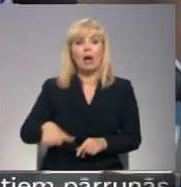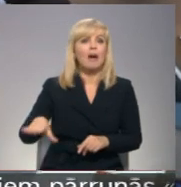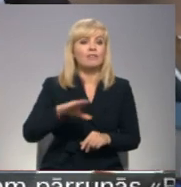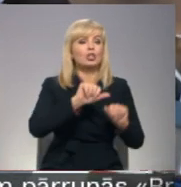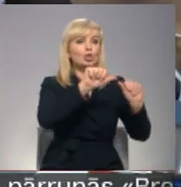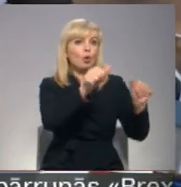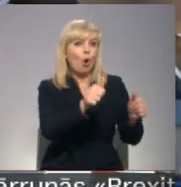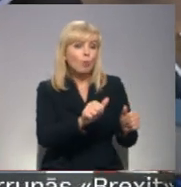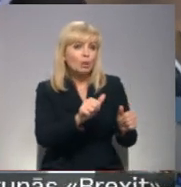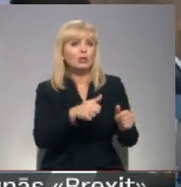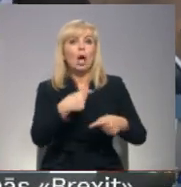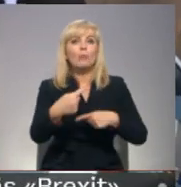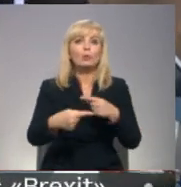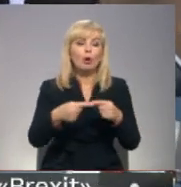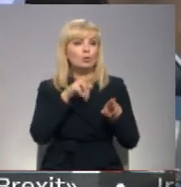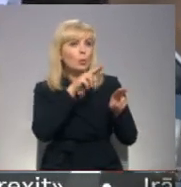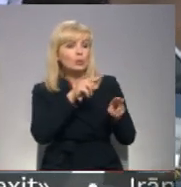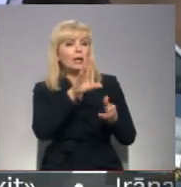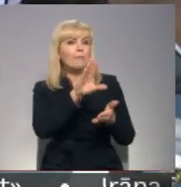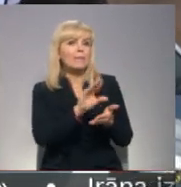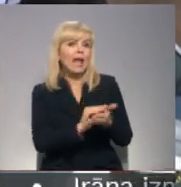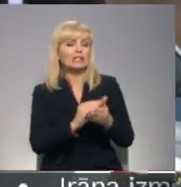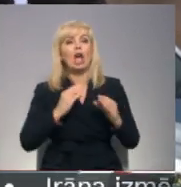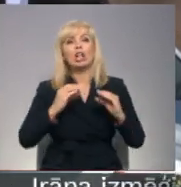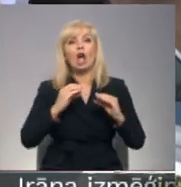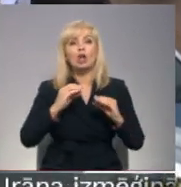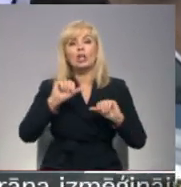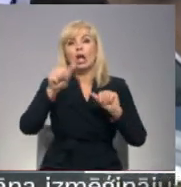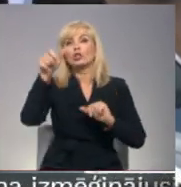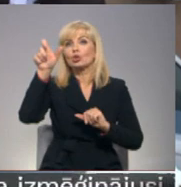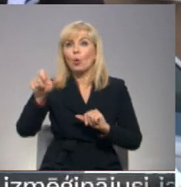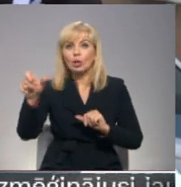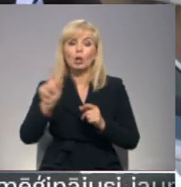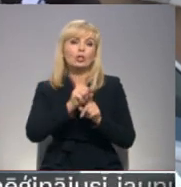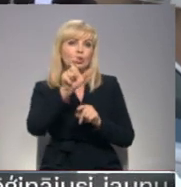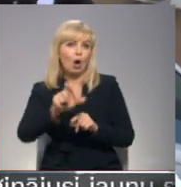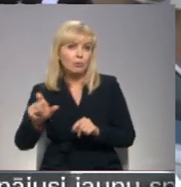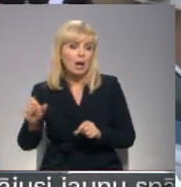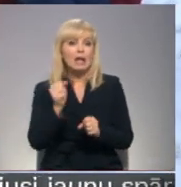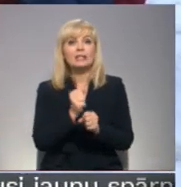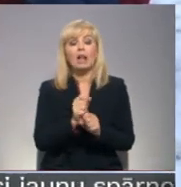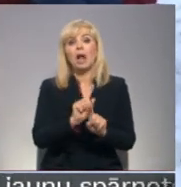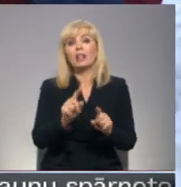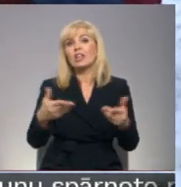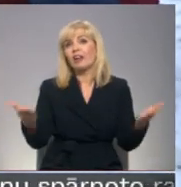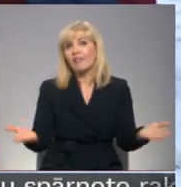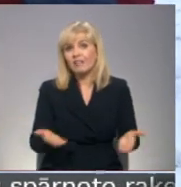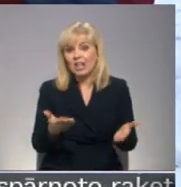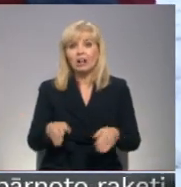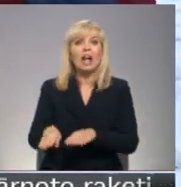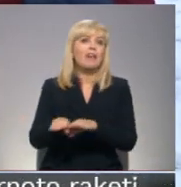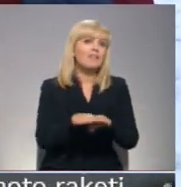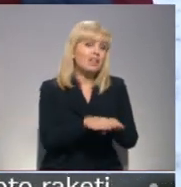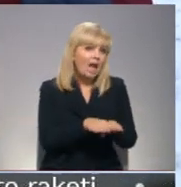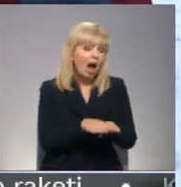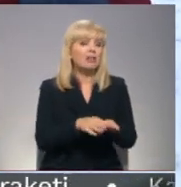skulptūru tapšanas procesu uzrauga pieredzējusi ledus skulptori un pedagoģi, kur atzīst, ka strādāt esot viegli, jo visus vieno deksme